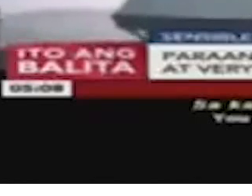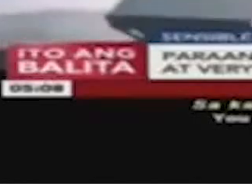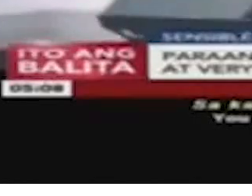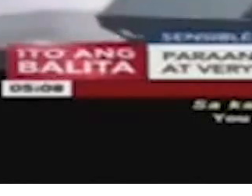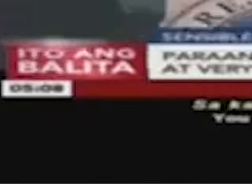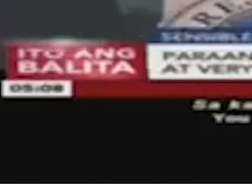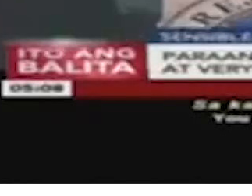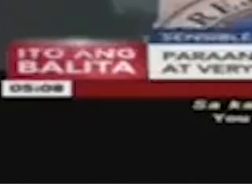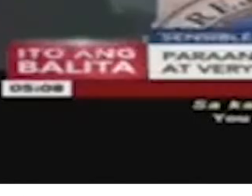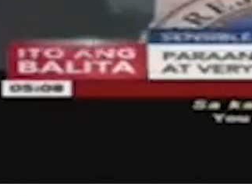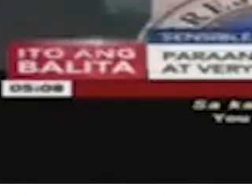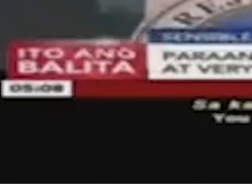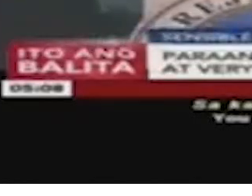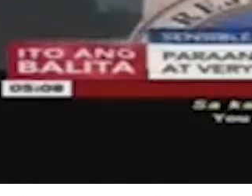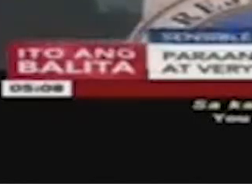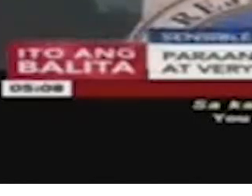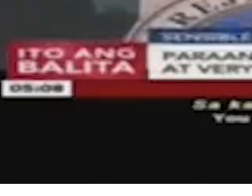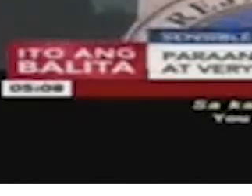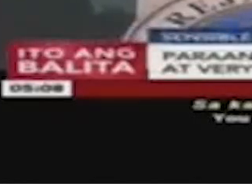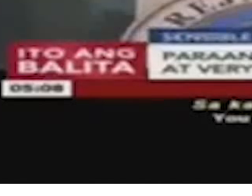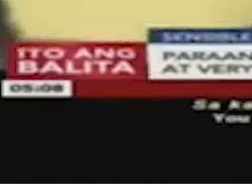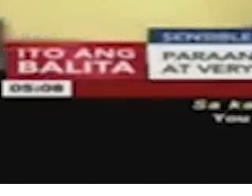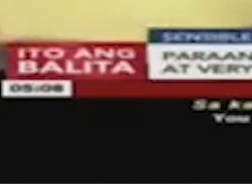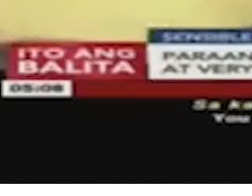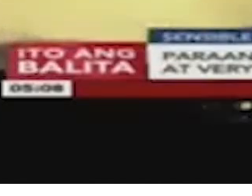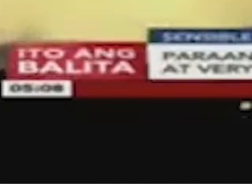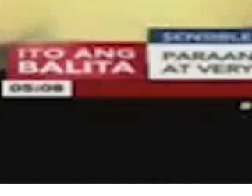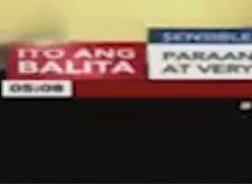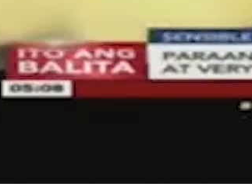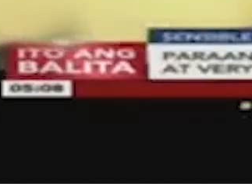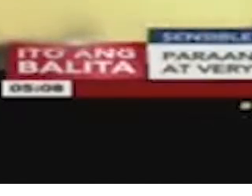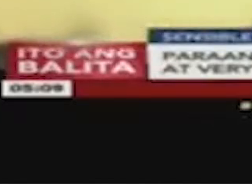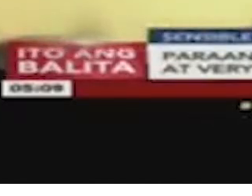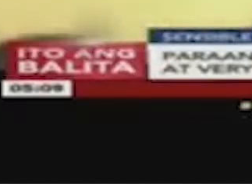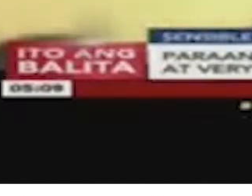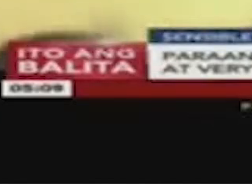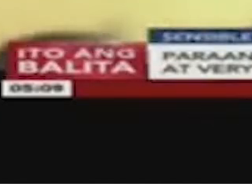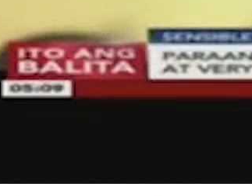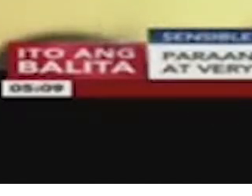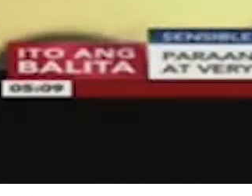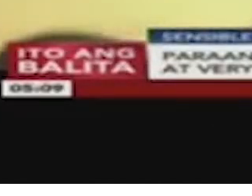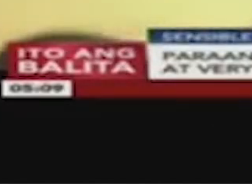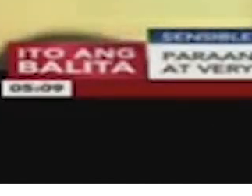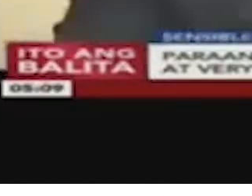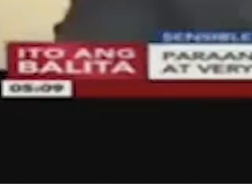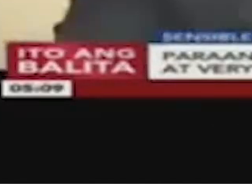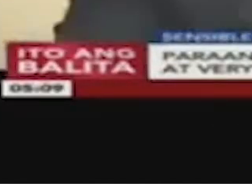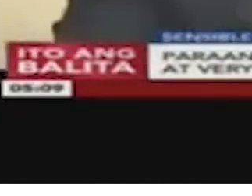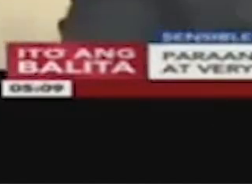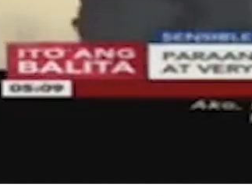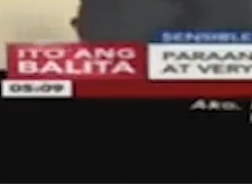makikita mo na talagang ano, aral, no, at may mga batayan yung mga sinasabi niya, at sabi mo universal.